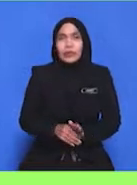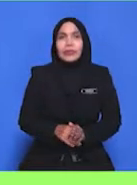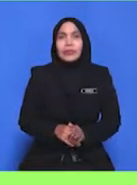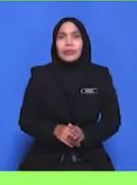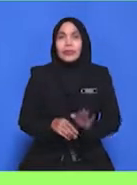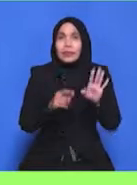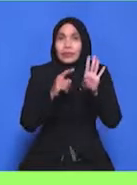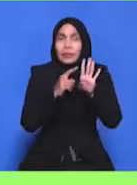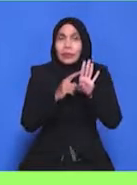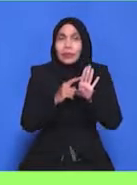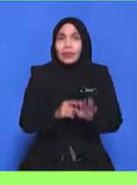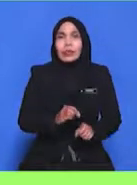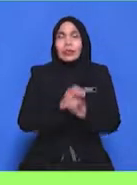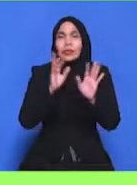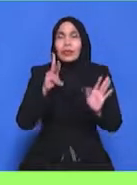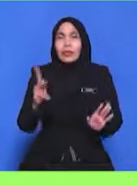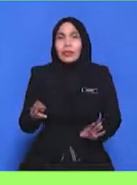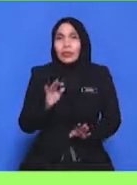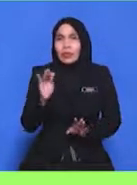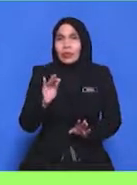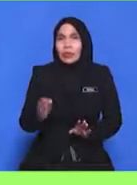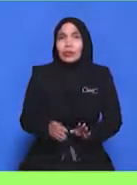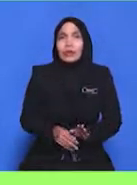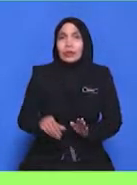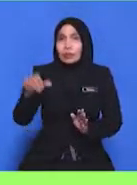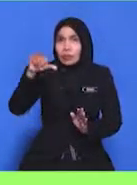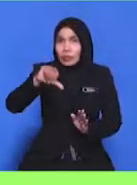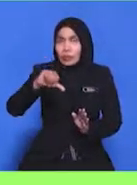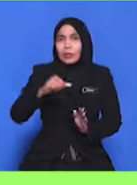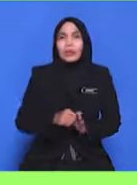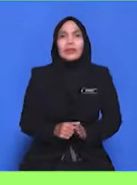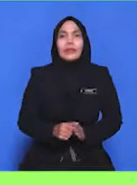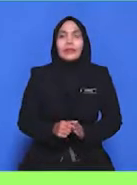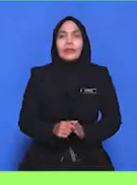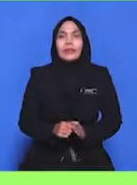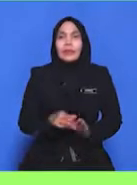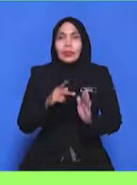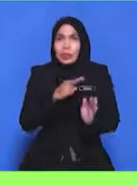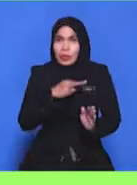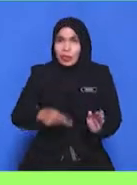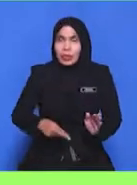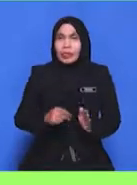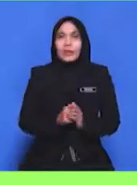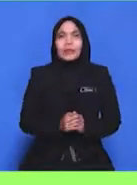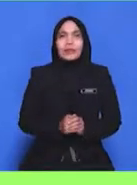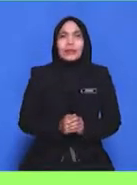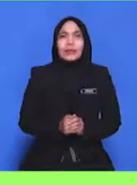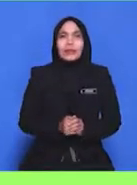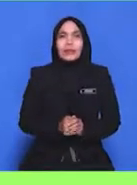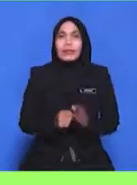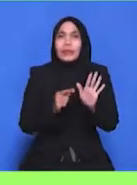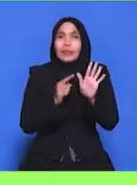Keempat, menerangkan faktor kemerosotan Kerajaan Umayyah. Dan kelima, iaitu